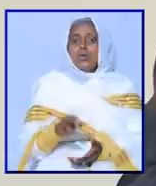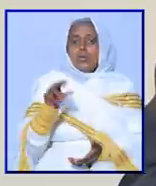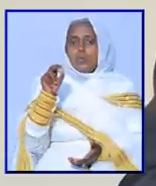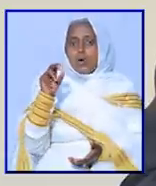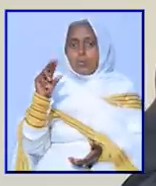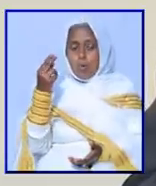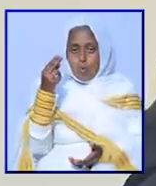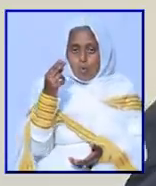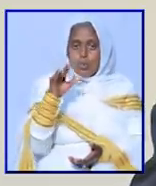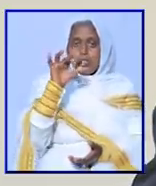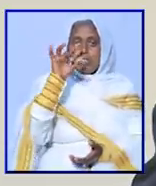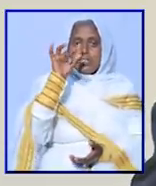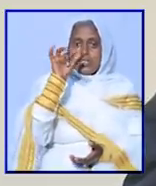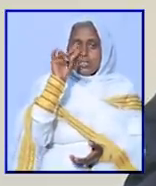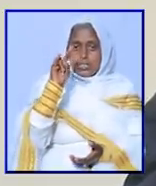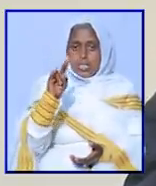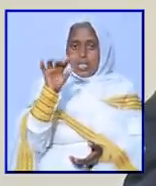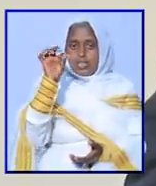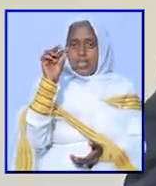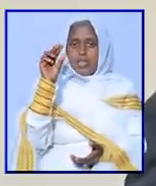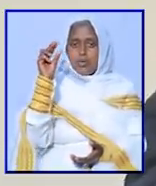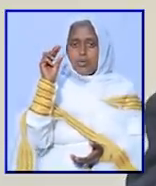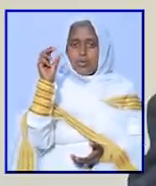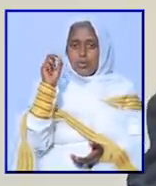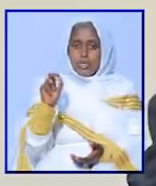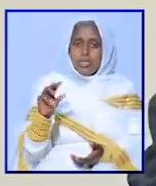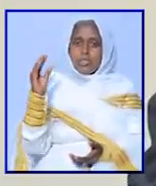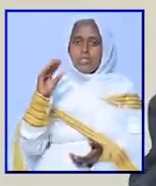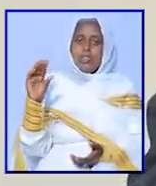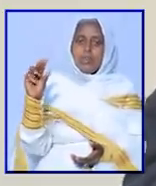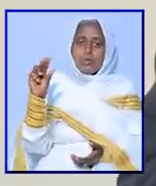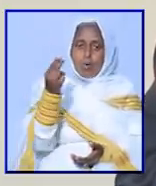ወቦ ዘተውቦ